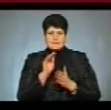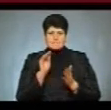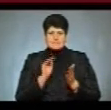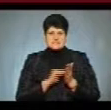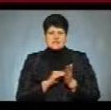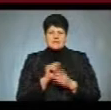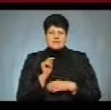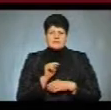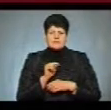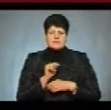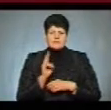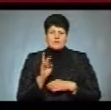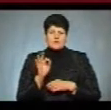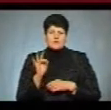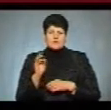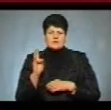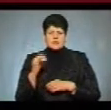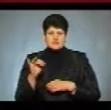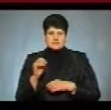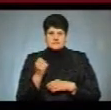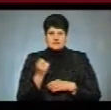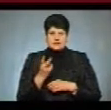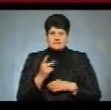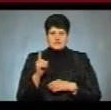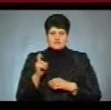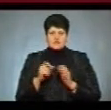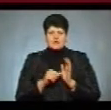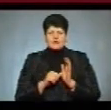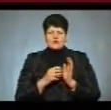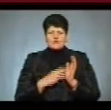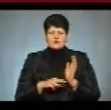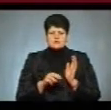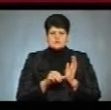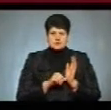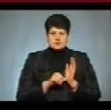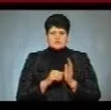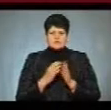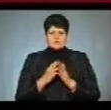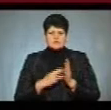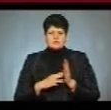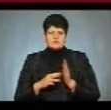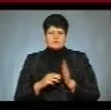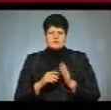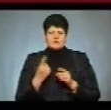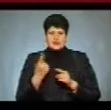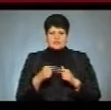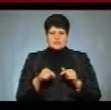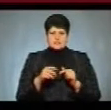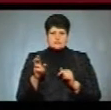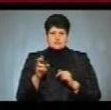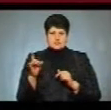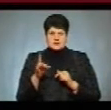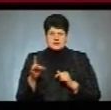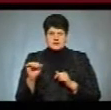там Корнацькому тих 12. На 186-й і 876-та. Малі дільниці, одна Бучицького району,